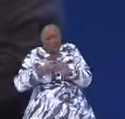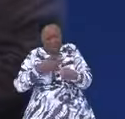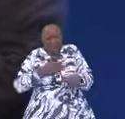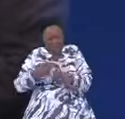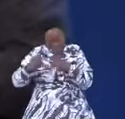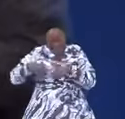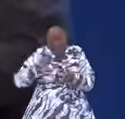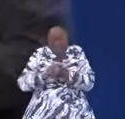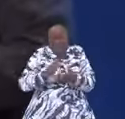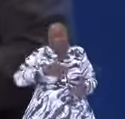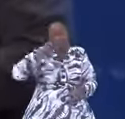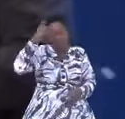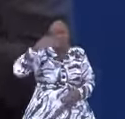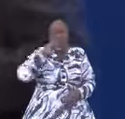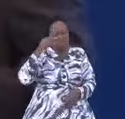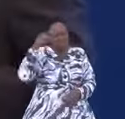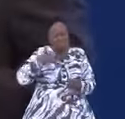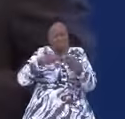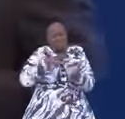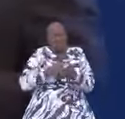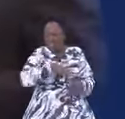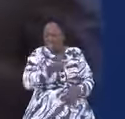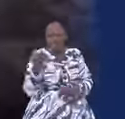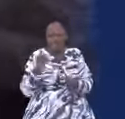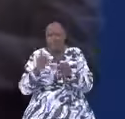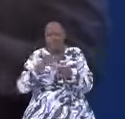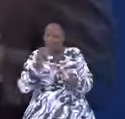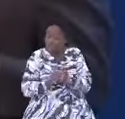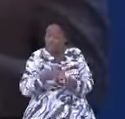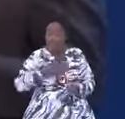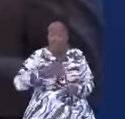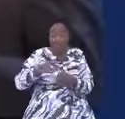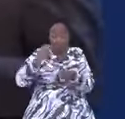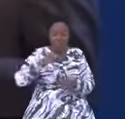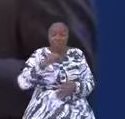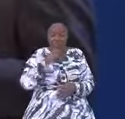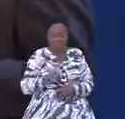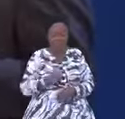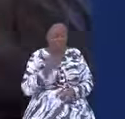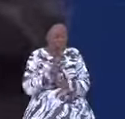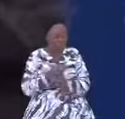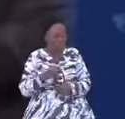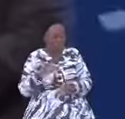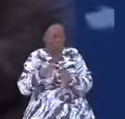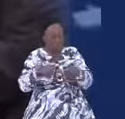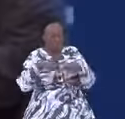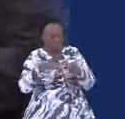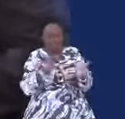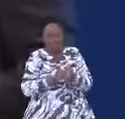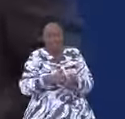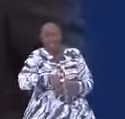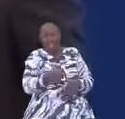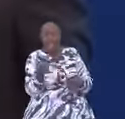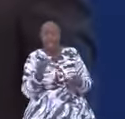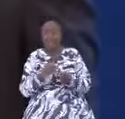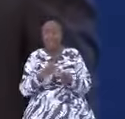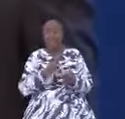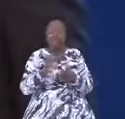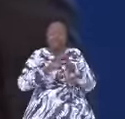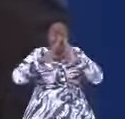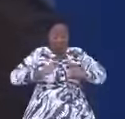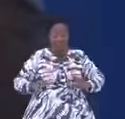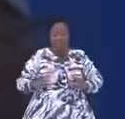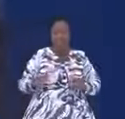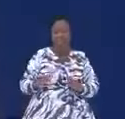mon esprit ne me condamne plus et ils disent qu'ils seront tranquilles parce qu'ils